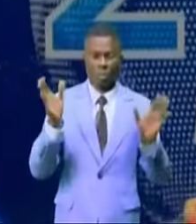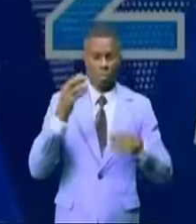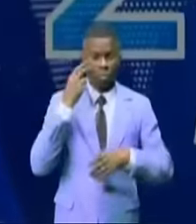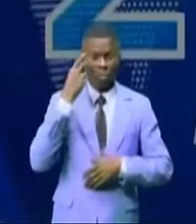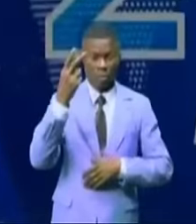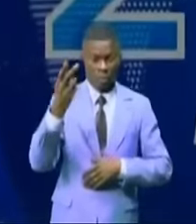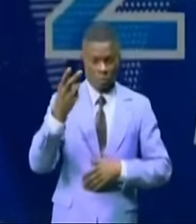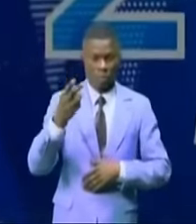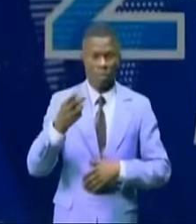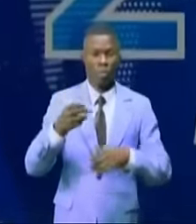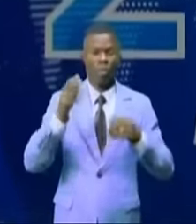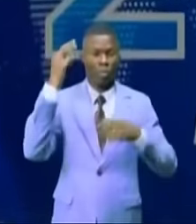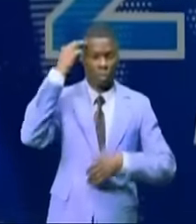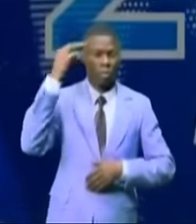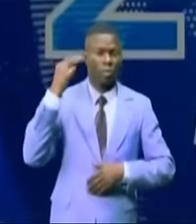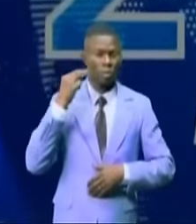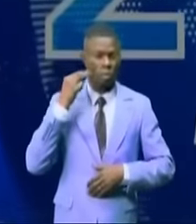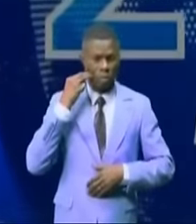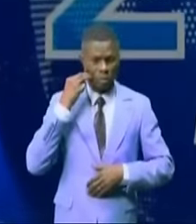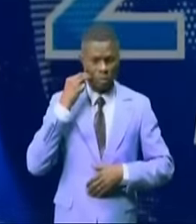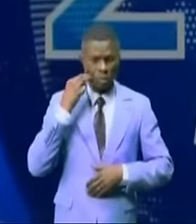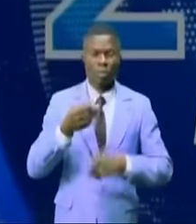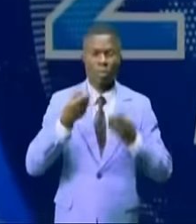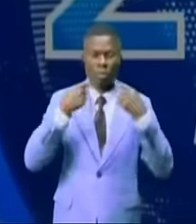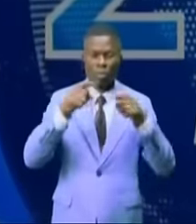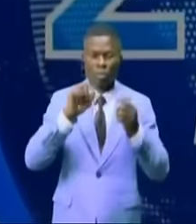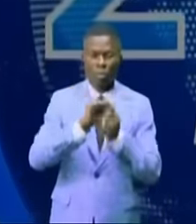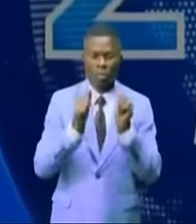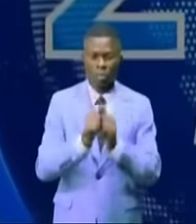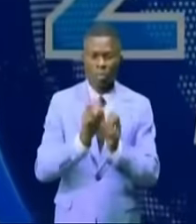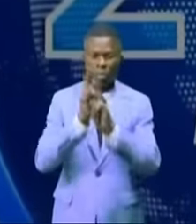en compagnie de porte-parole du gouvernement